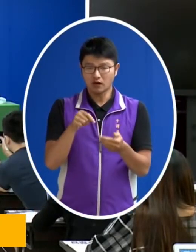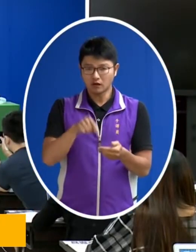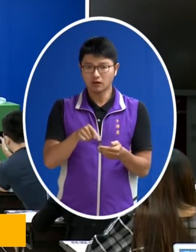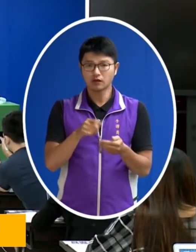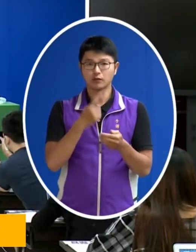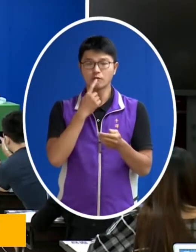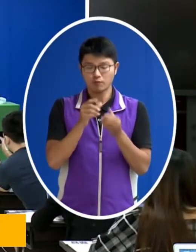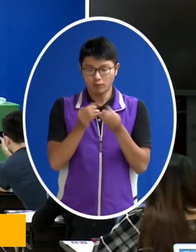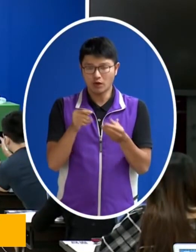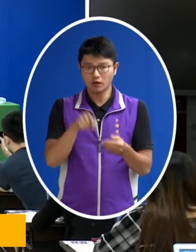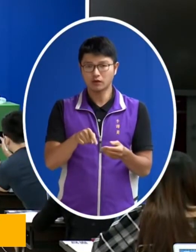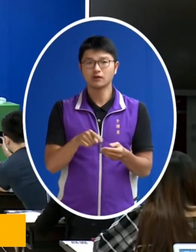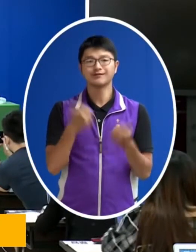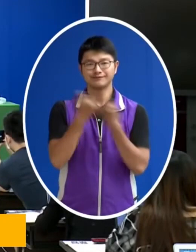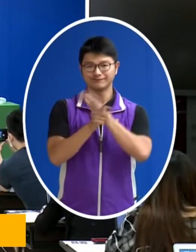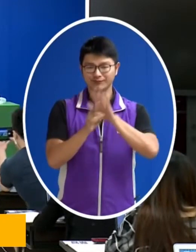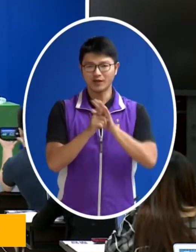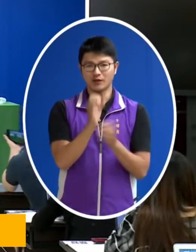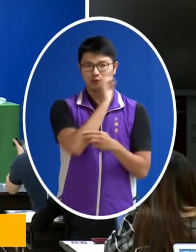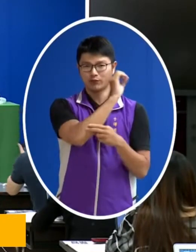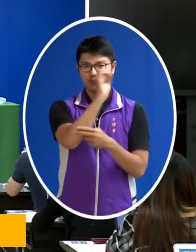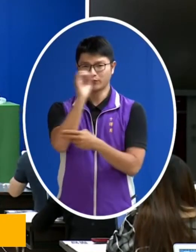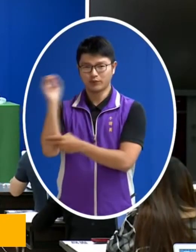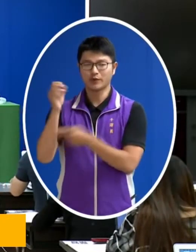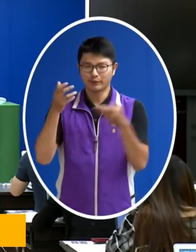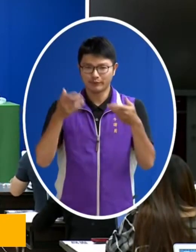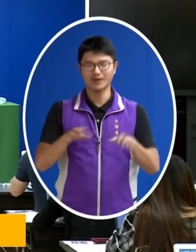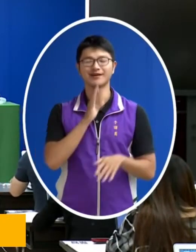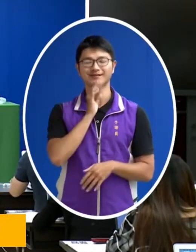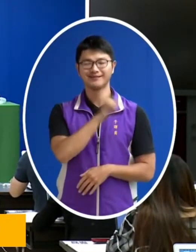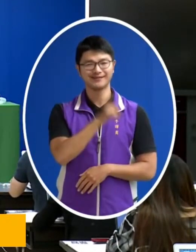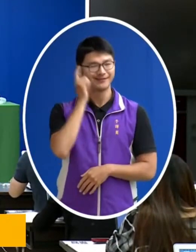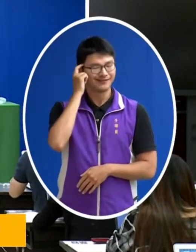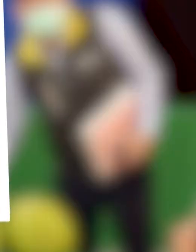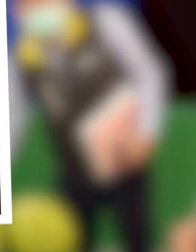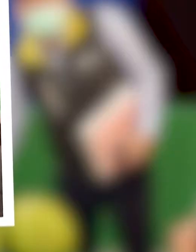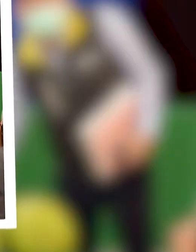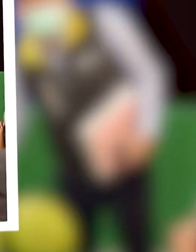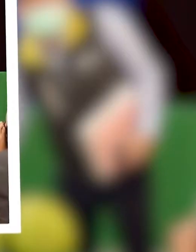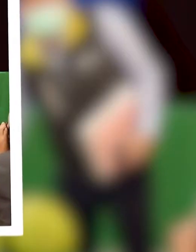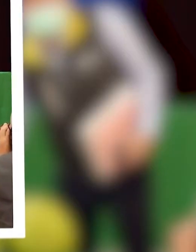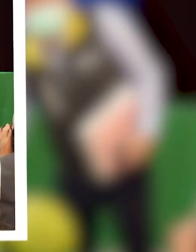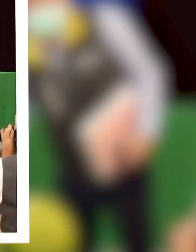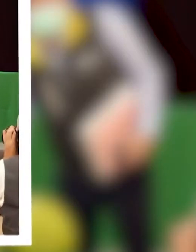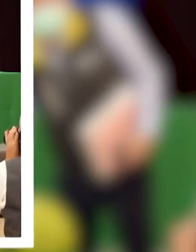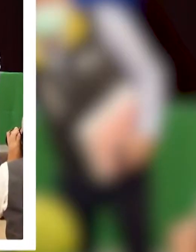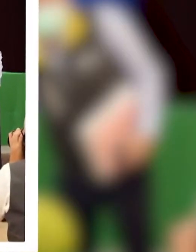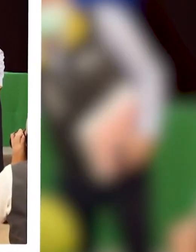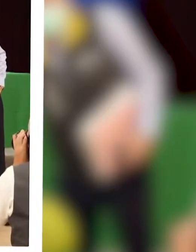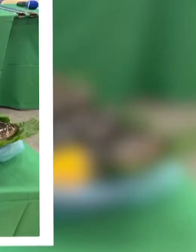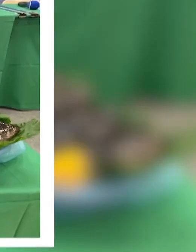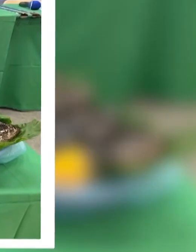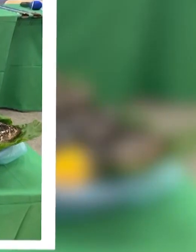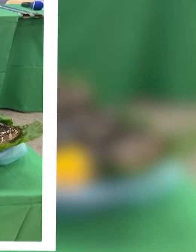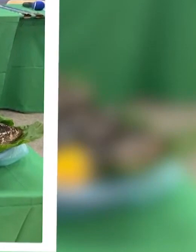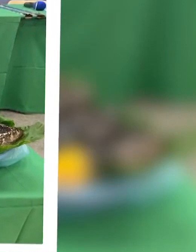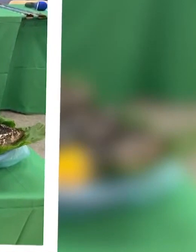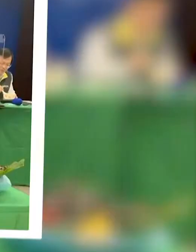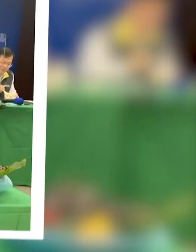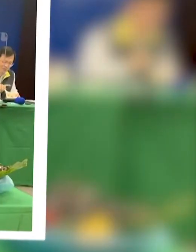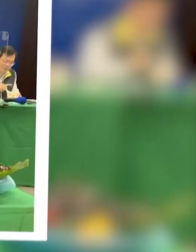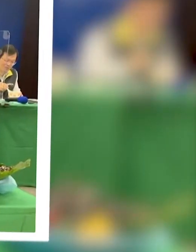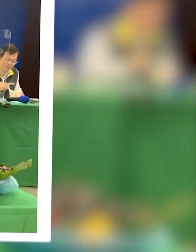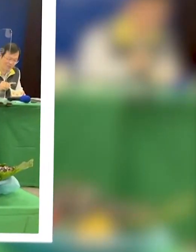多零现在代表都很多很多梨， 芭乐、荔枝，疫情中心还出现过大西瓜、石斑